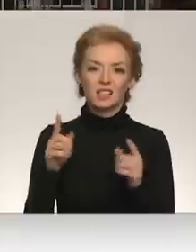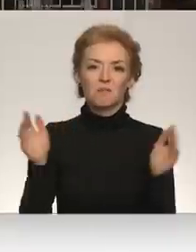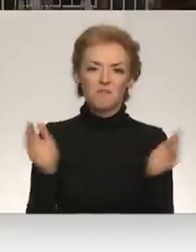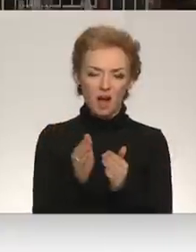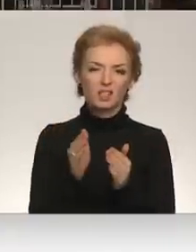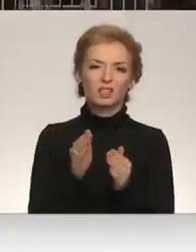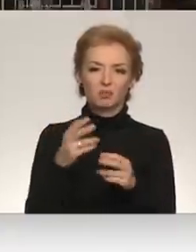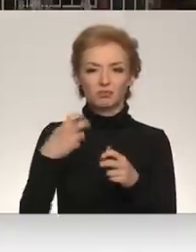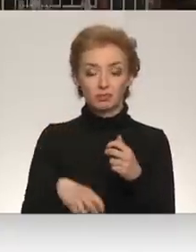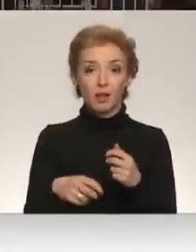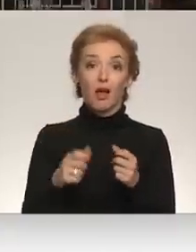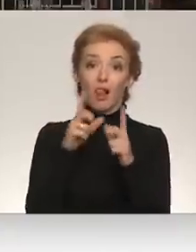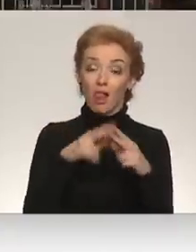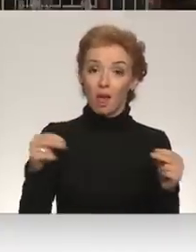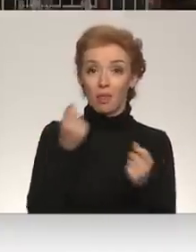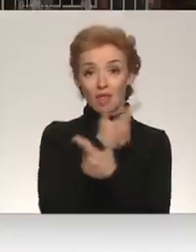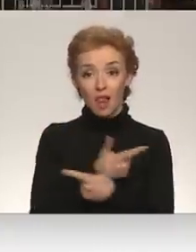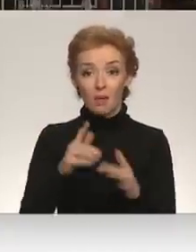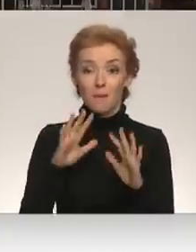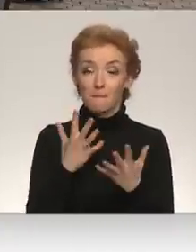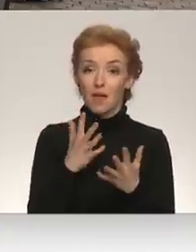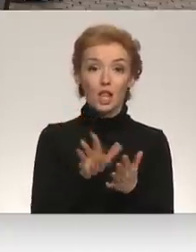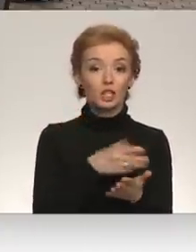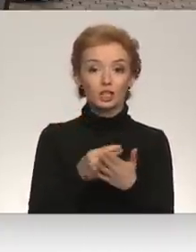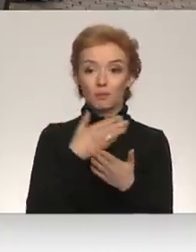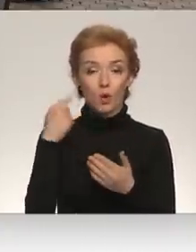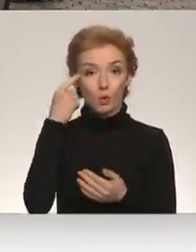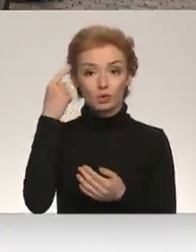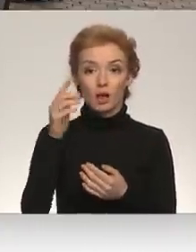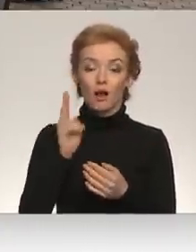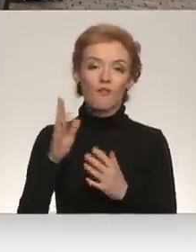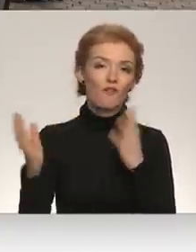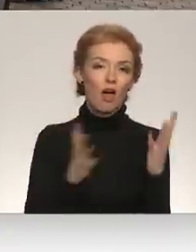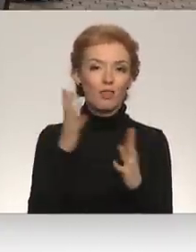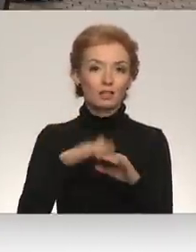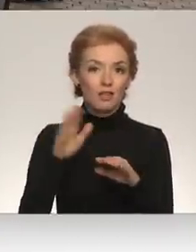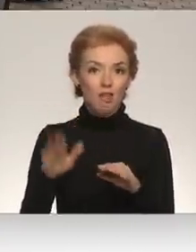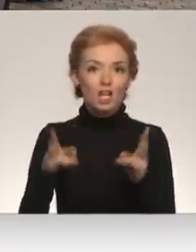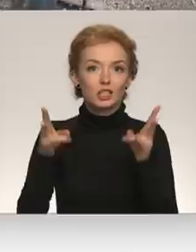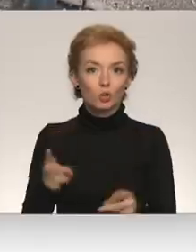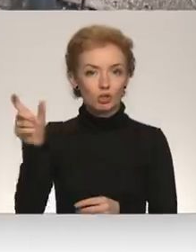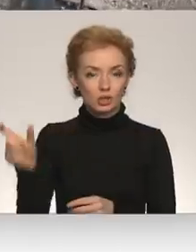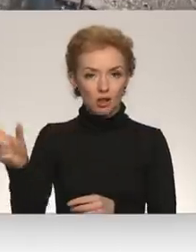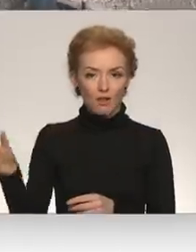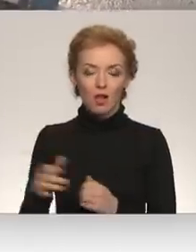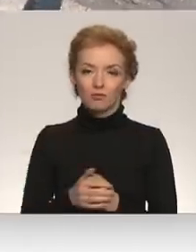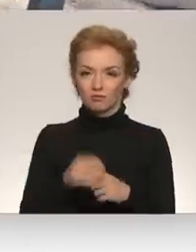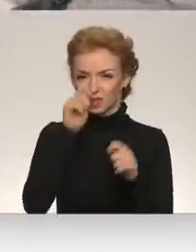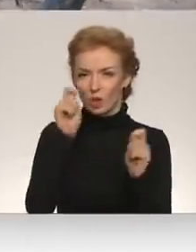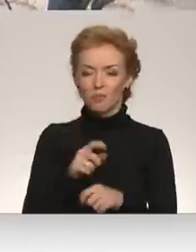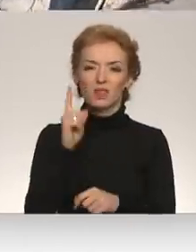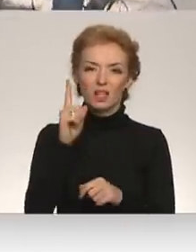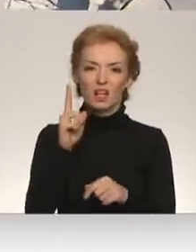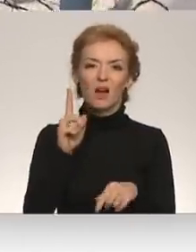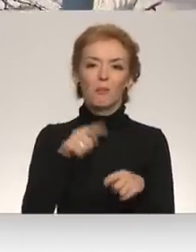nedarbi. Laime nelaimē, vismaz līdz šim brīdim nav ziņu, ka vētras dēļ būtu cietuši cilvēki. Zaudējumi ir tikai materiāls